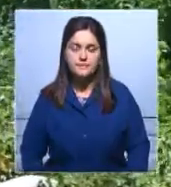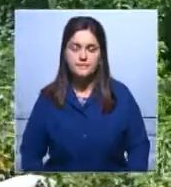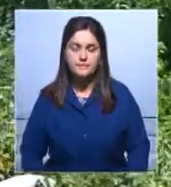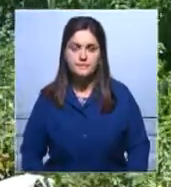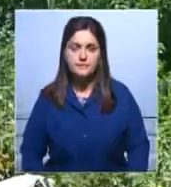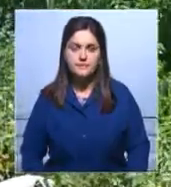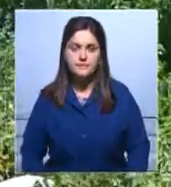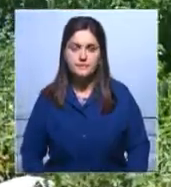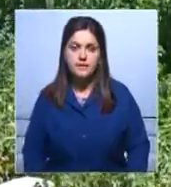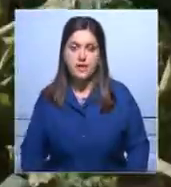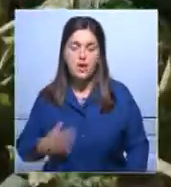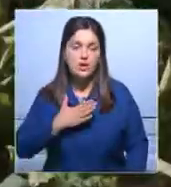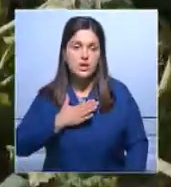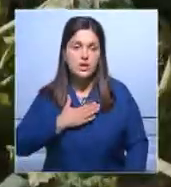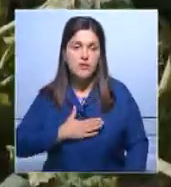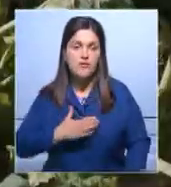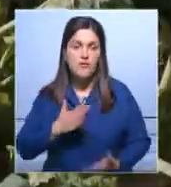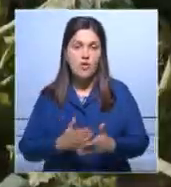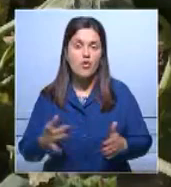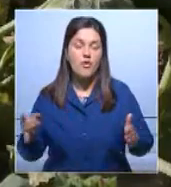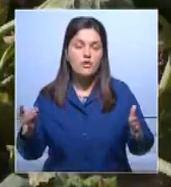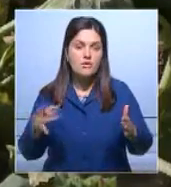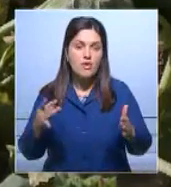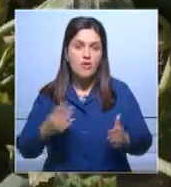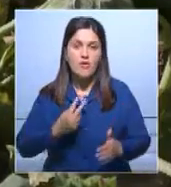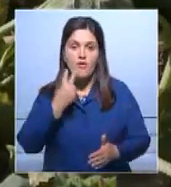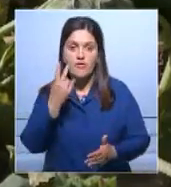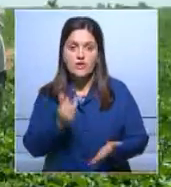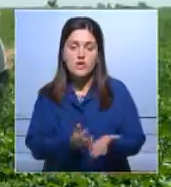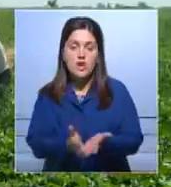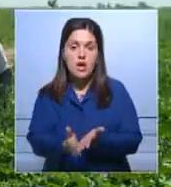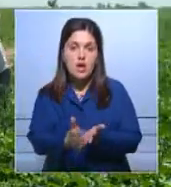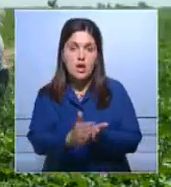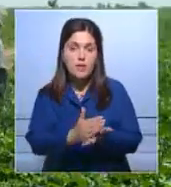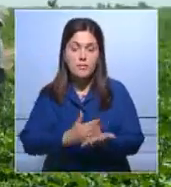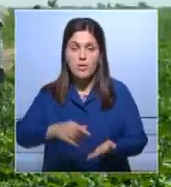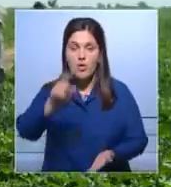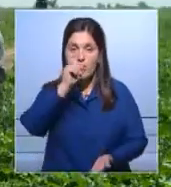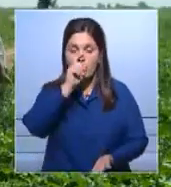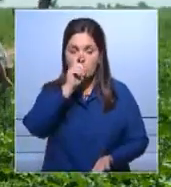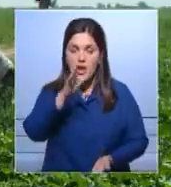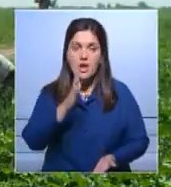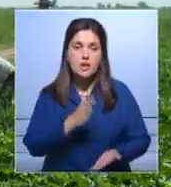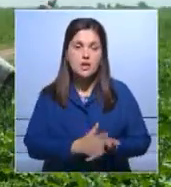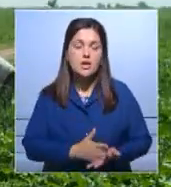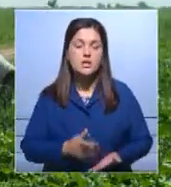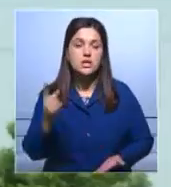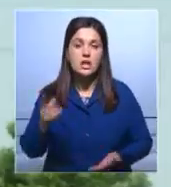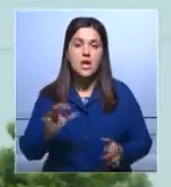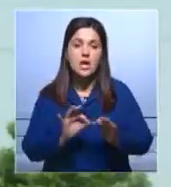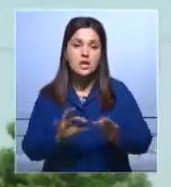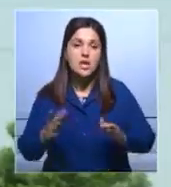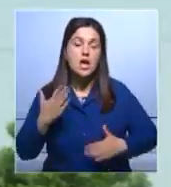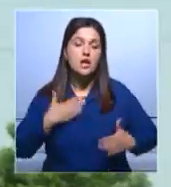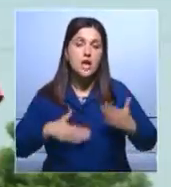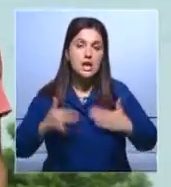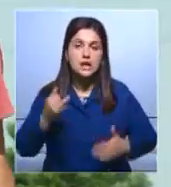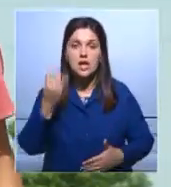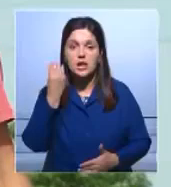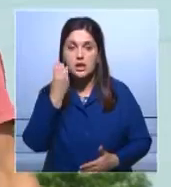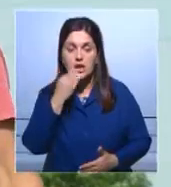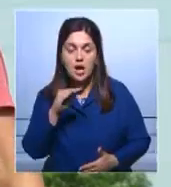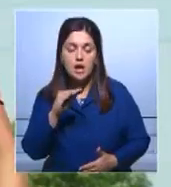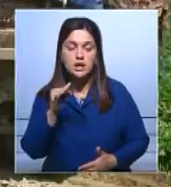Такими довольными дихкани Мактаральского района давно не были, признаются, собирают урожай мечты. Это когда, по их словам, радует и качество,